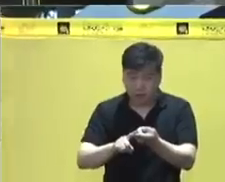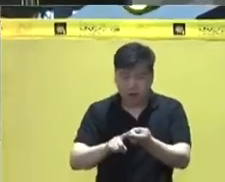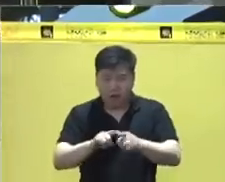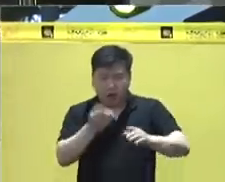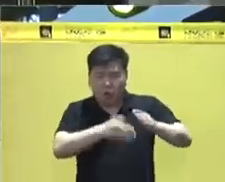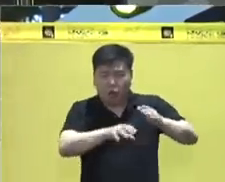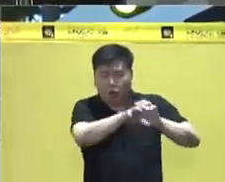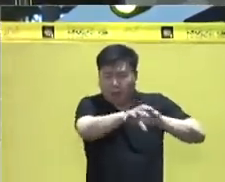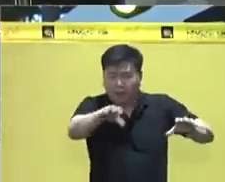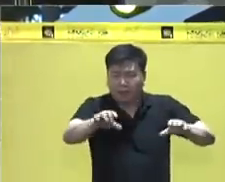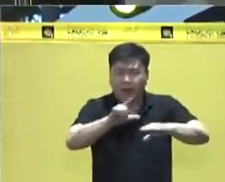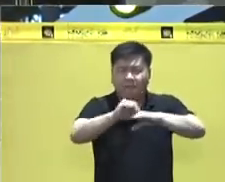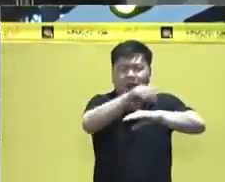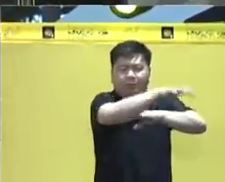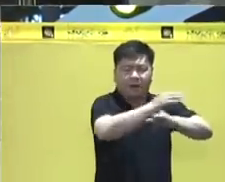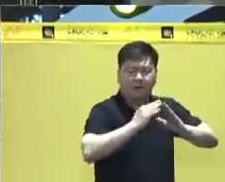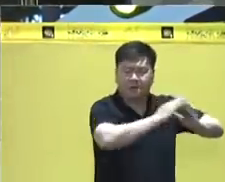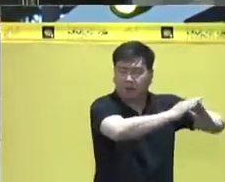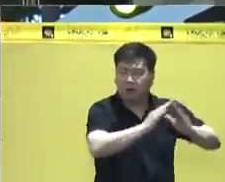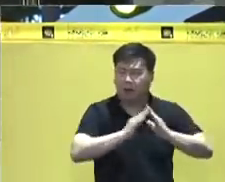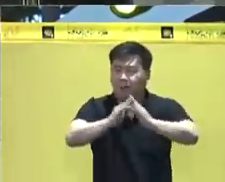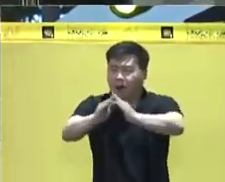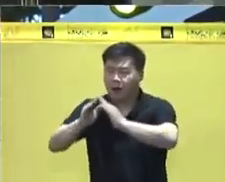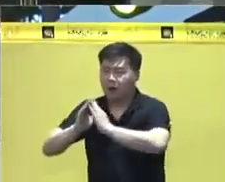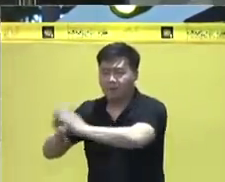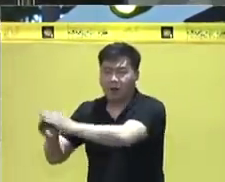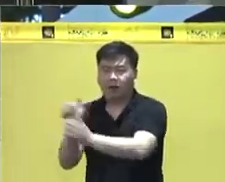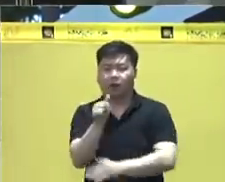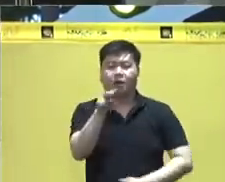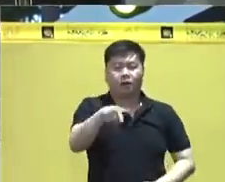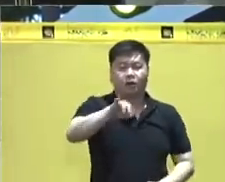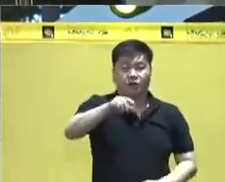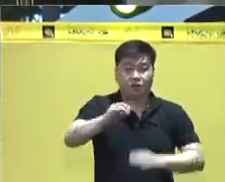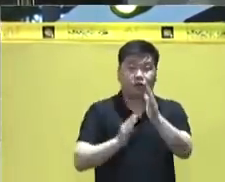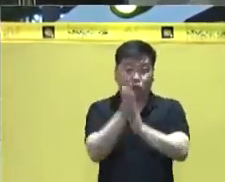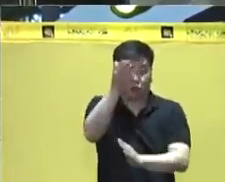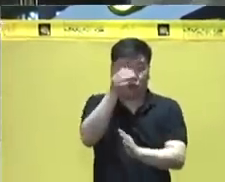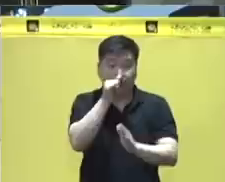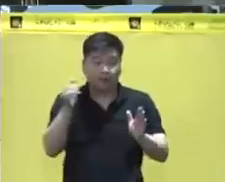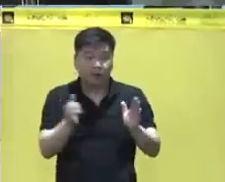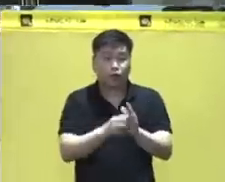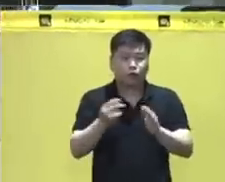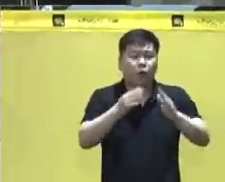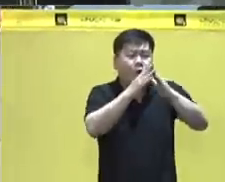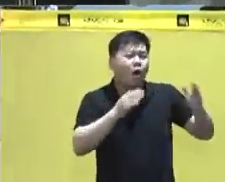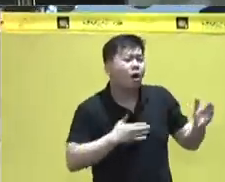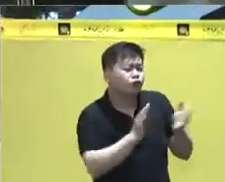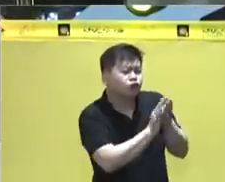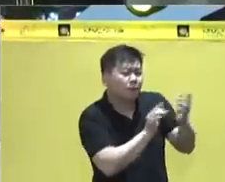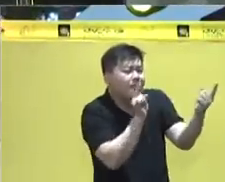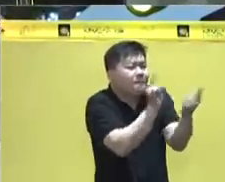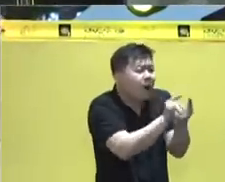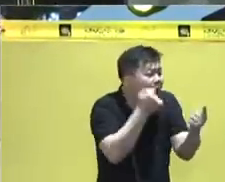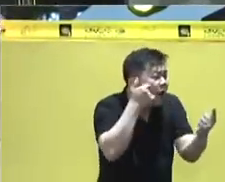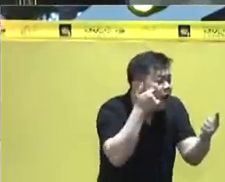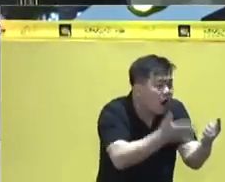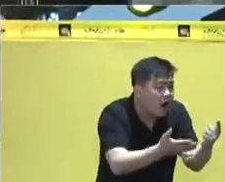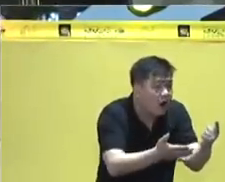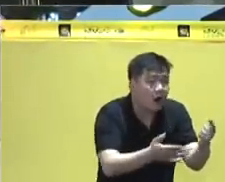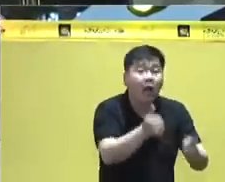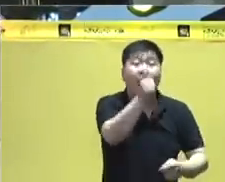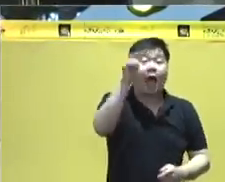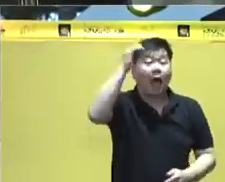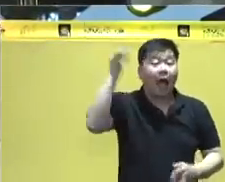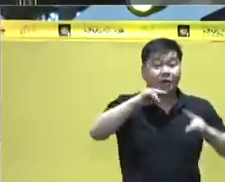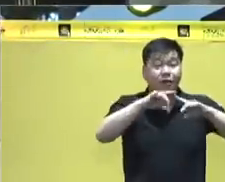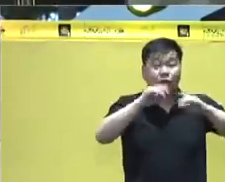각 지역으로 이렇게 이전을 했고 혁신도시도 이렇게 지정이 되고, 특히 제가 이제 전라도 친구들한테 물어보면 한전이 와가지고